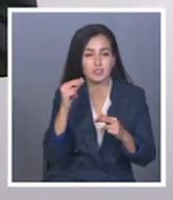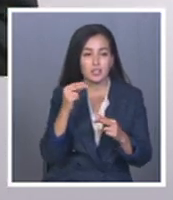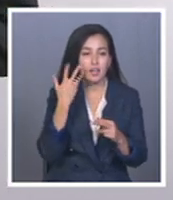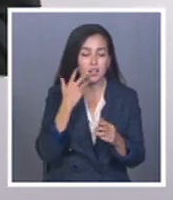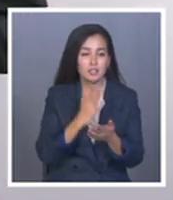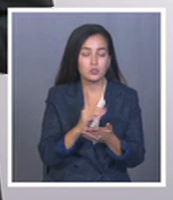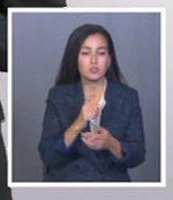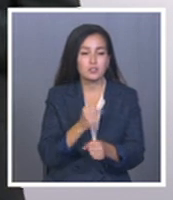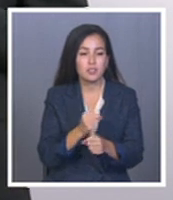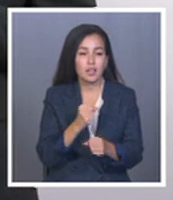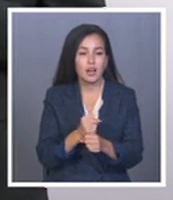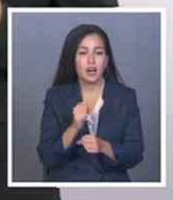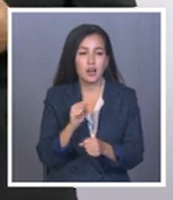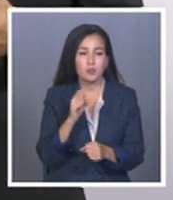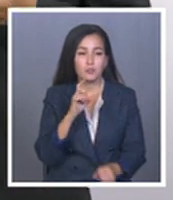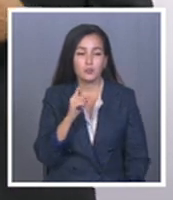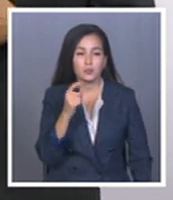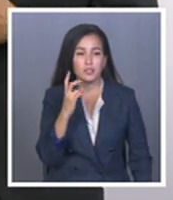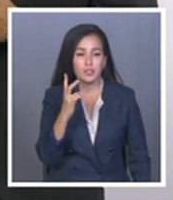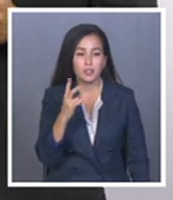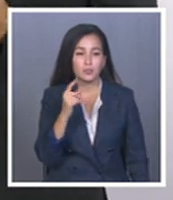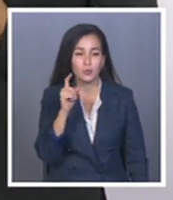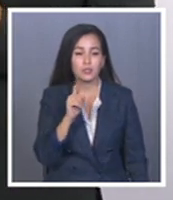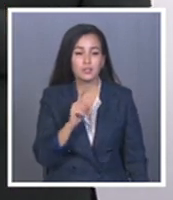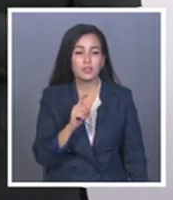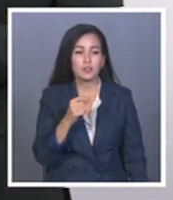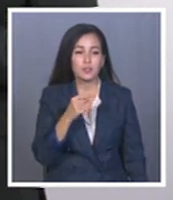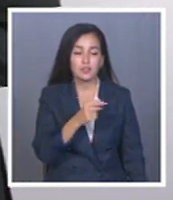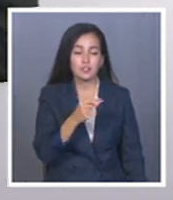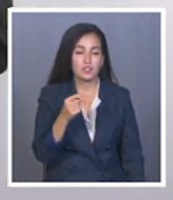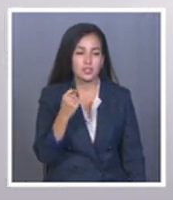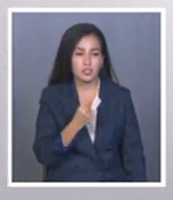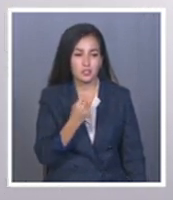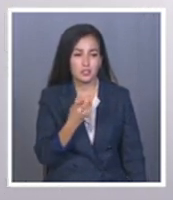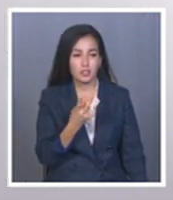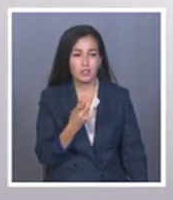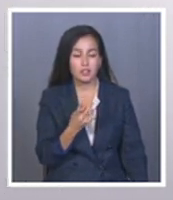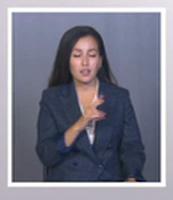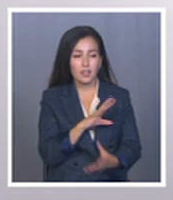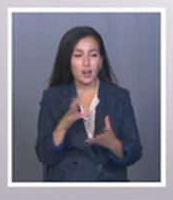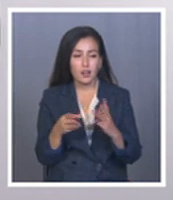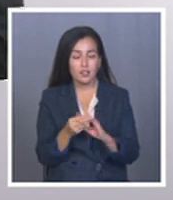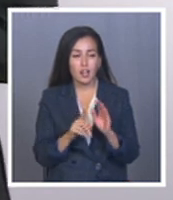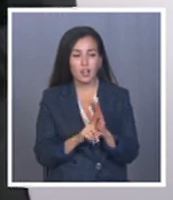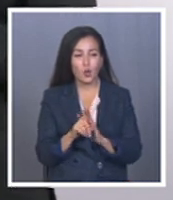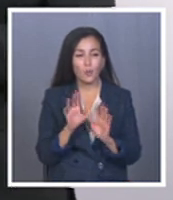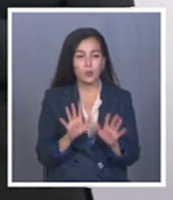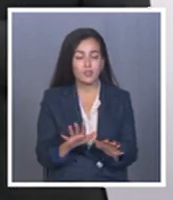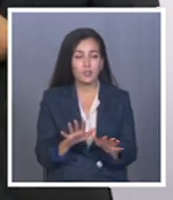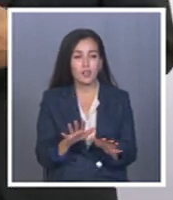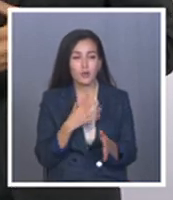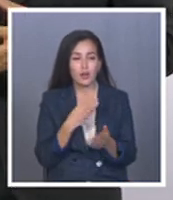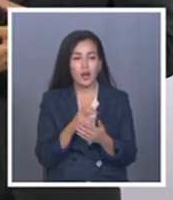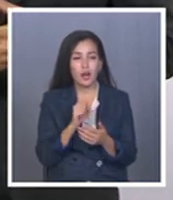істейтін едік? А-ның минус n дәрежесі 1 бөлінген А-ның плюс n дәрежесіне келтіреміз. Яғни алғашқы орындағы А-ның минус